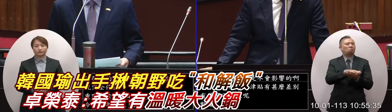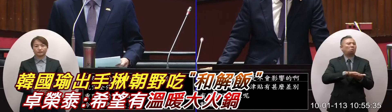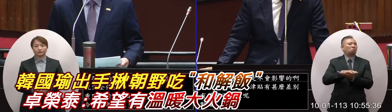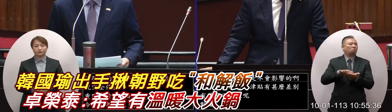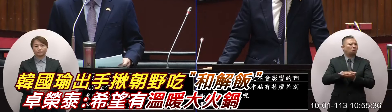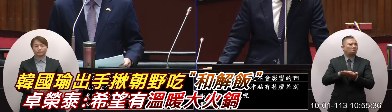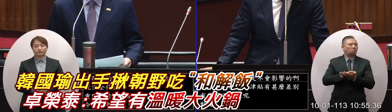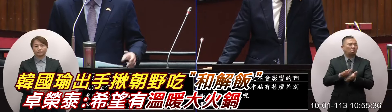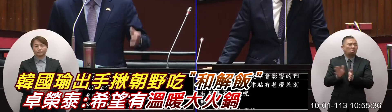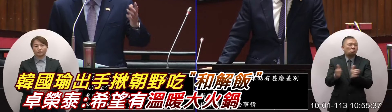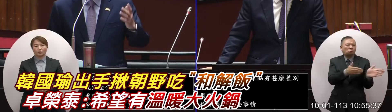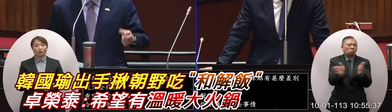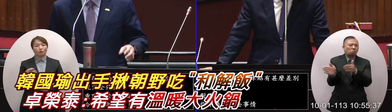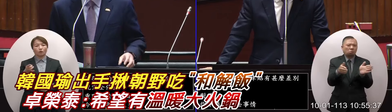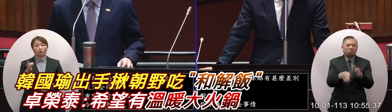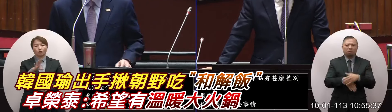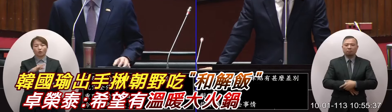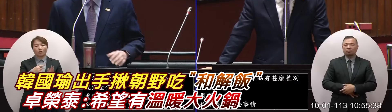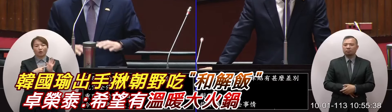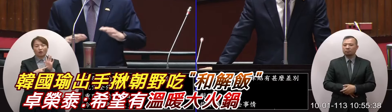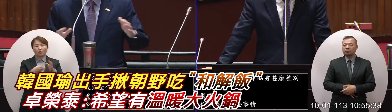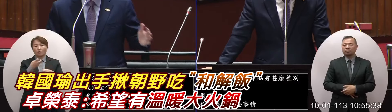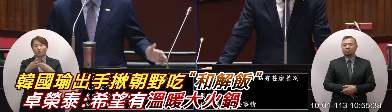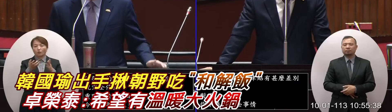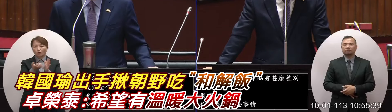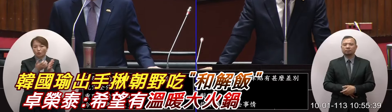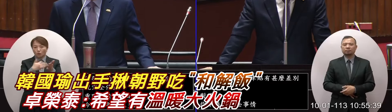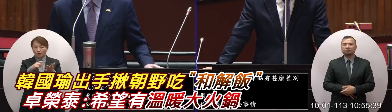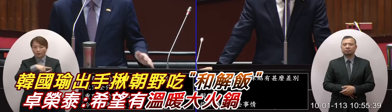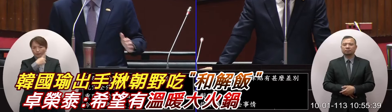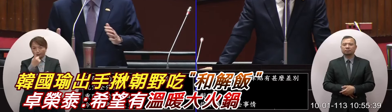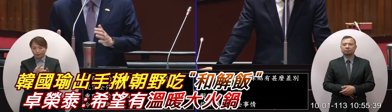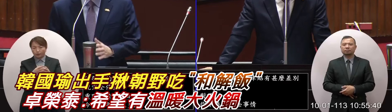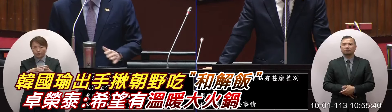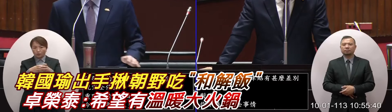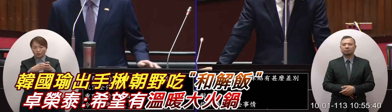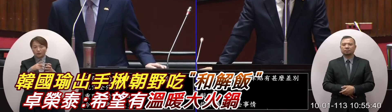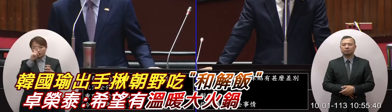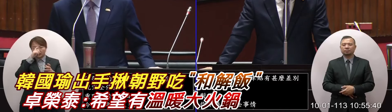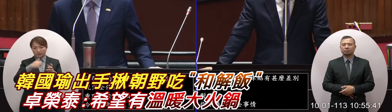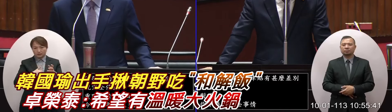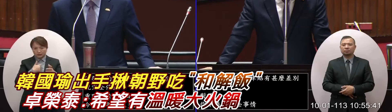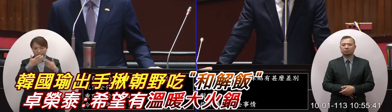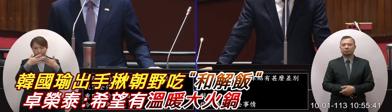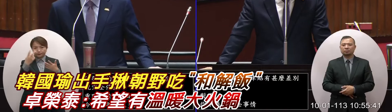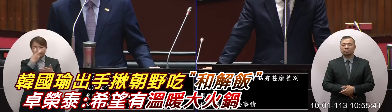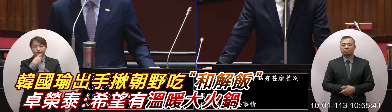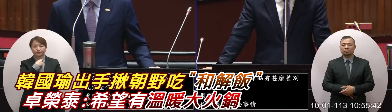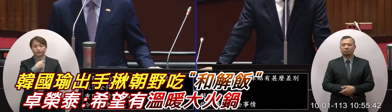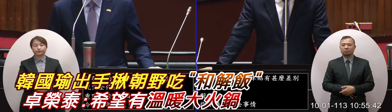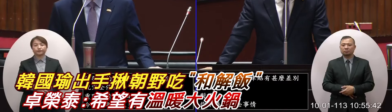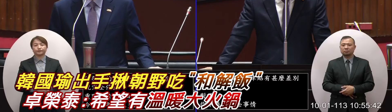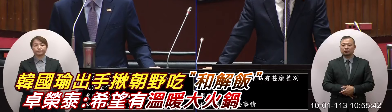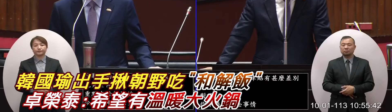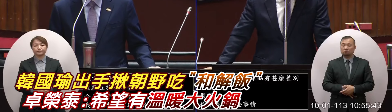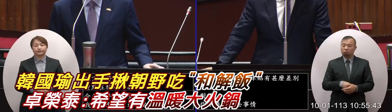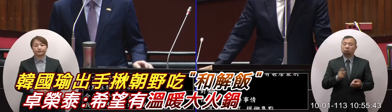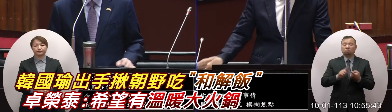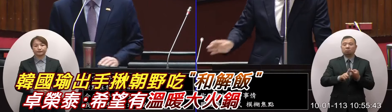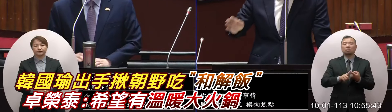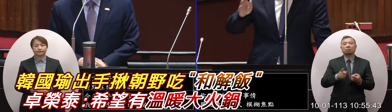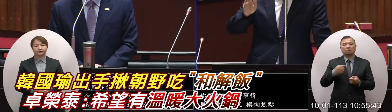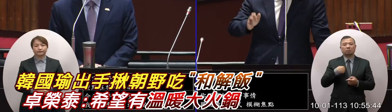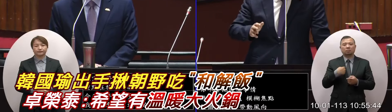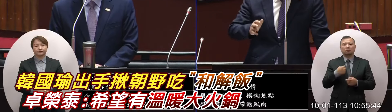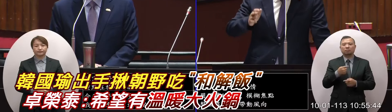个风向。 我们从来没有这样的表达过。我们说预算是整体的，需要能够实质审查。 那当然呢、啊。为什么我这样讲了哈？